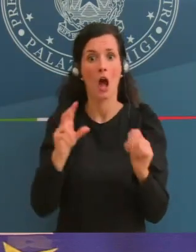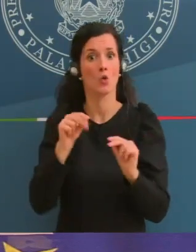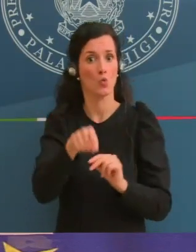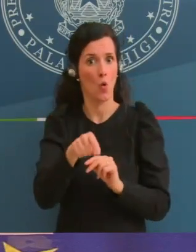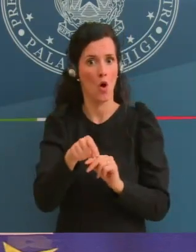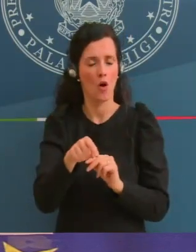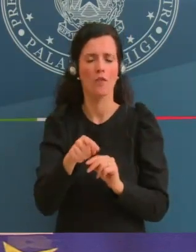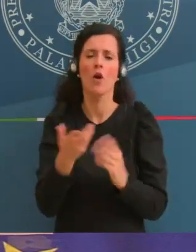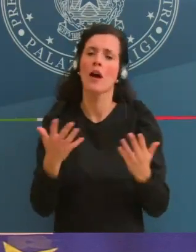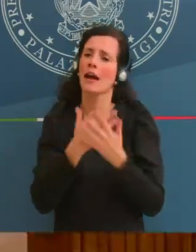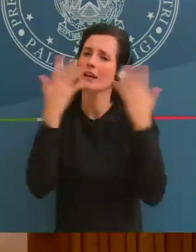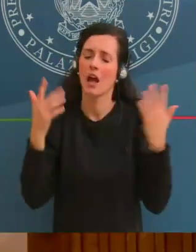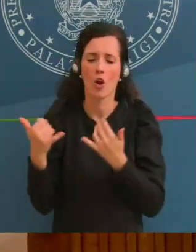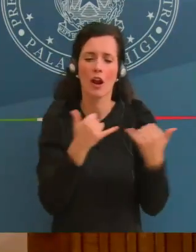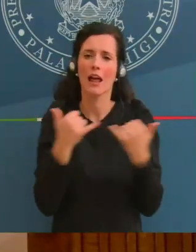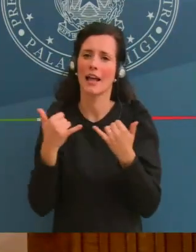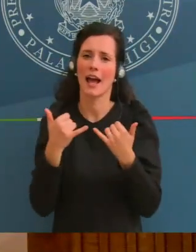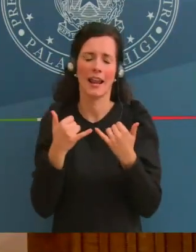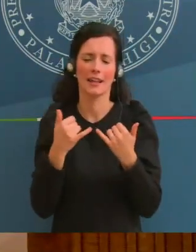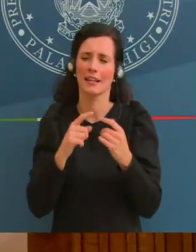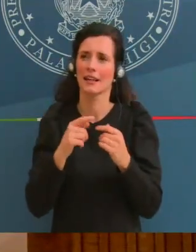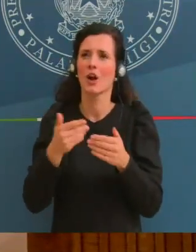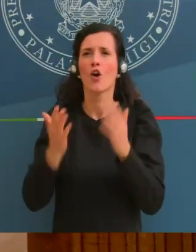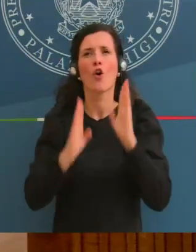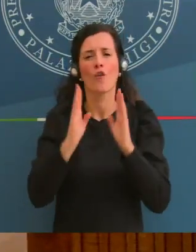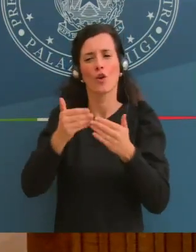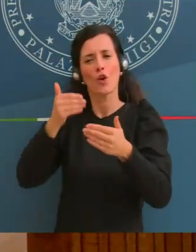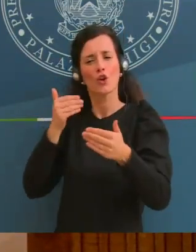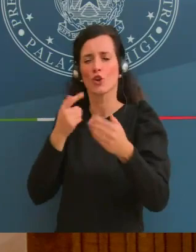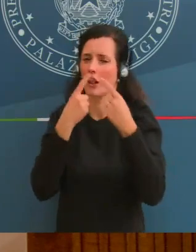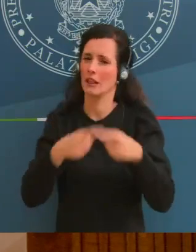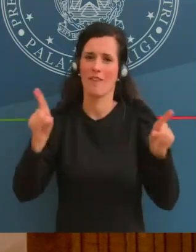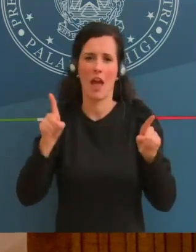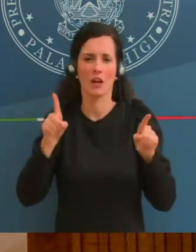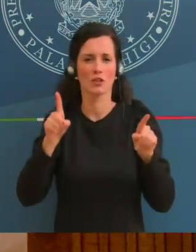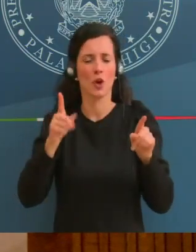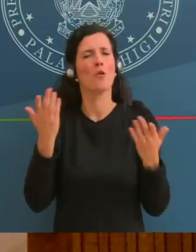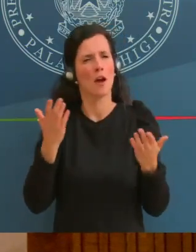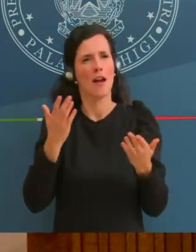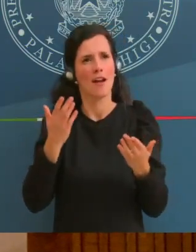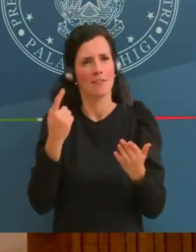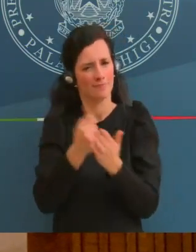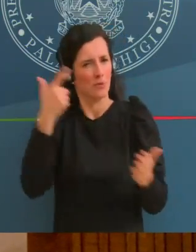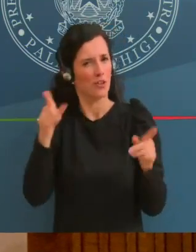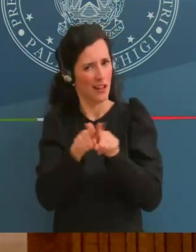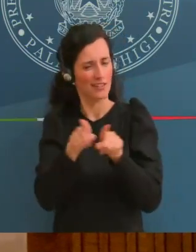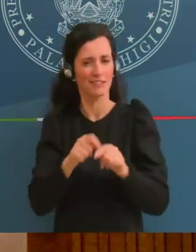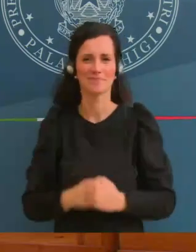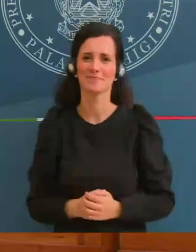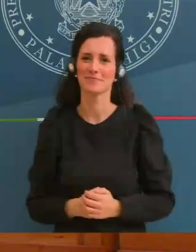partiamo quindi con le prime domande siamo con un'agenzia di stampa adn kronos le ha lasciato la